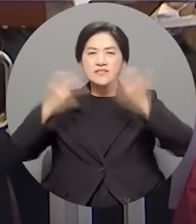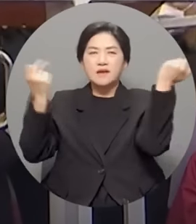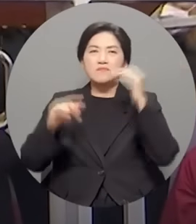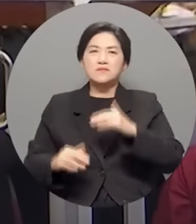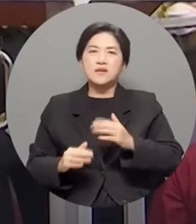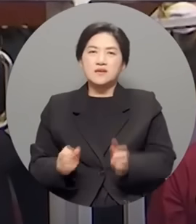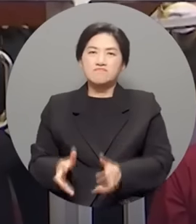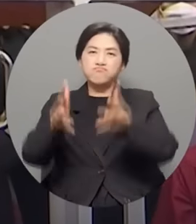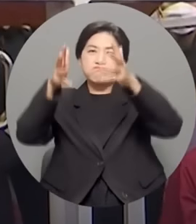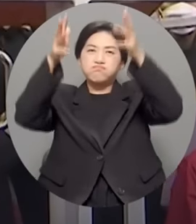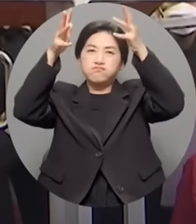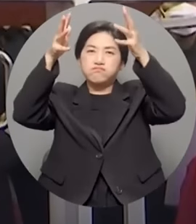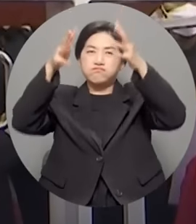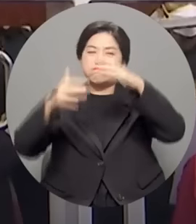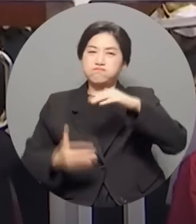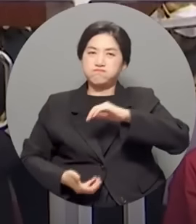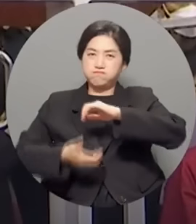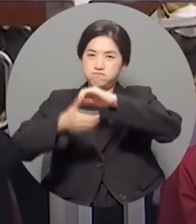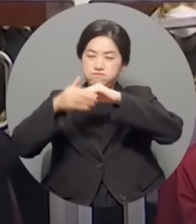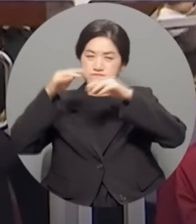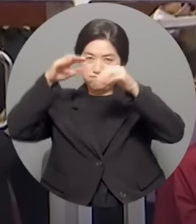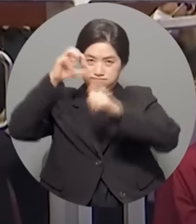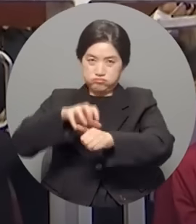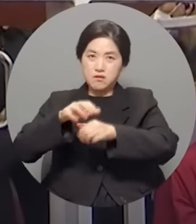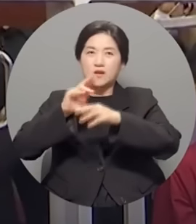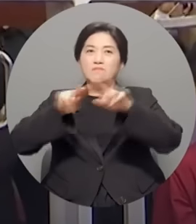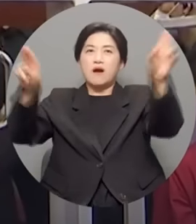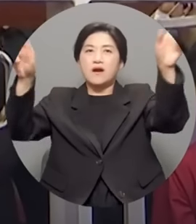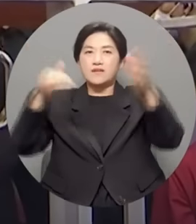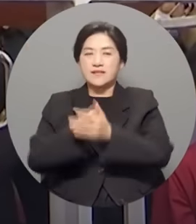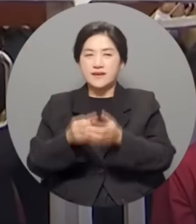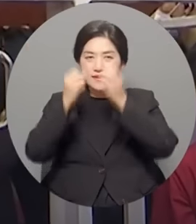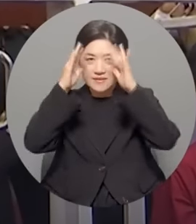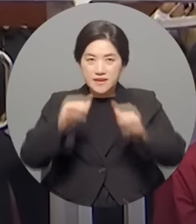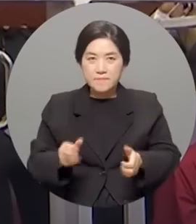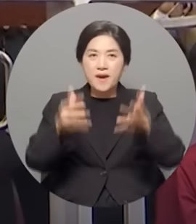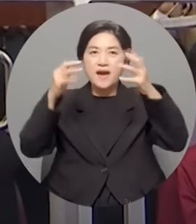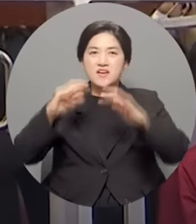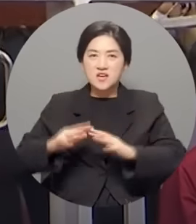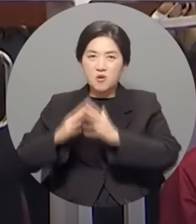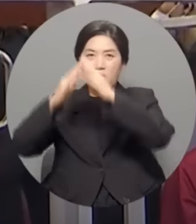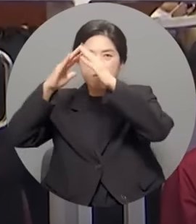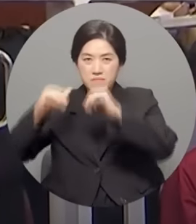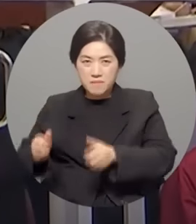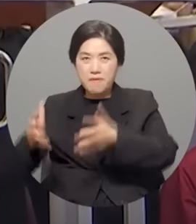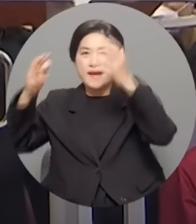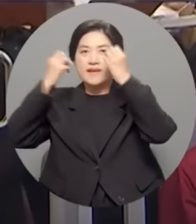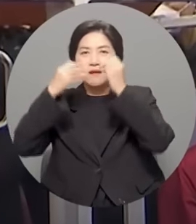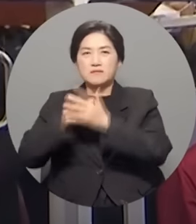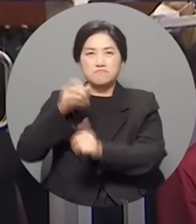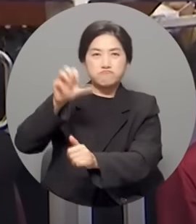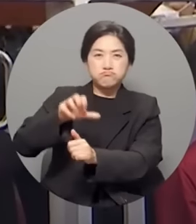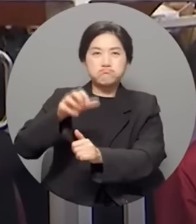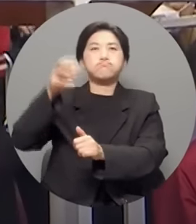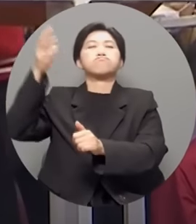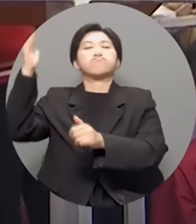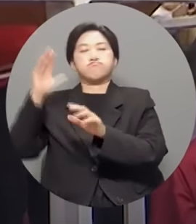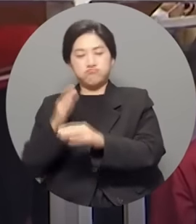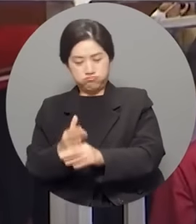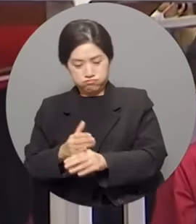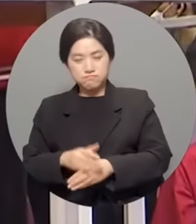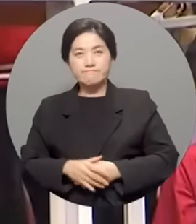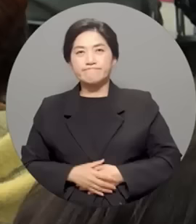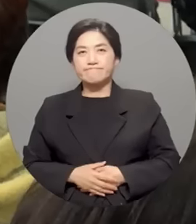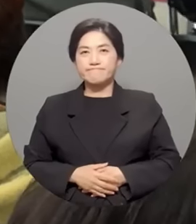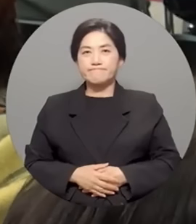남산 고도 제한도 풀려지고 있고 재개발 재건축 그동안 묶여있던 것들도 제대로 풀려지고